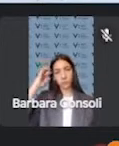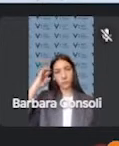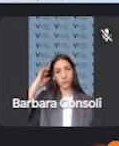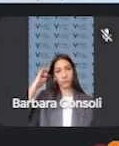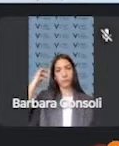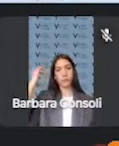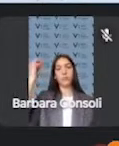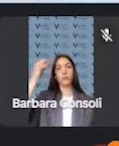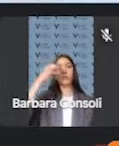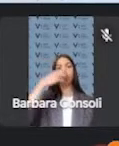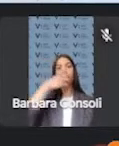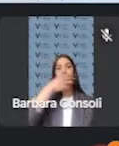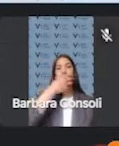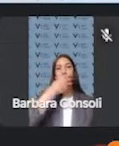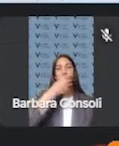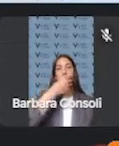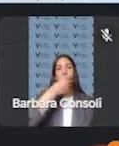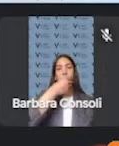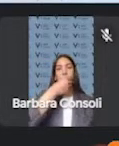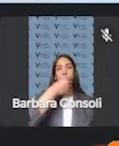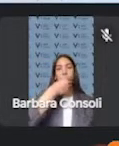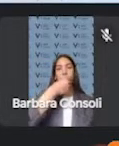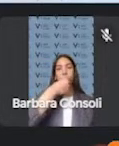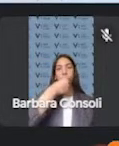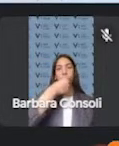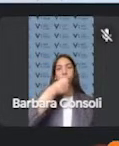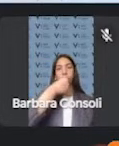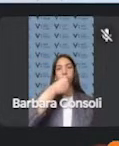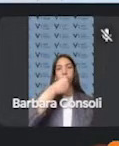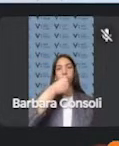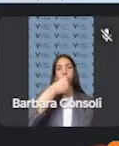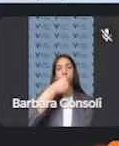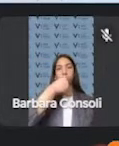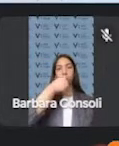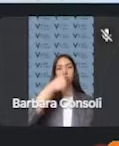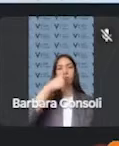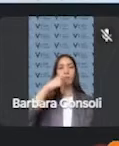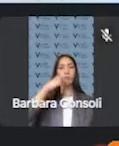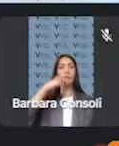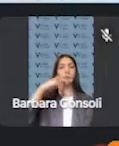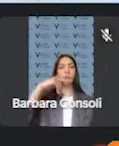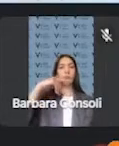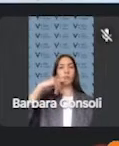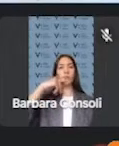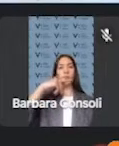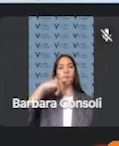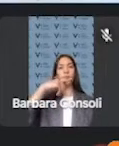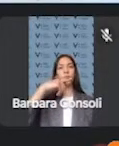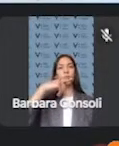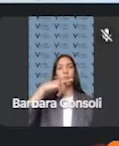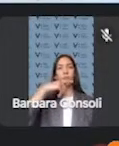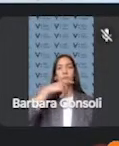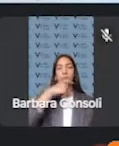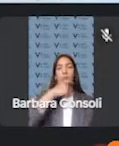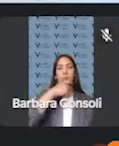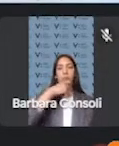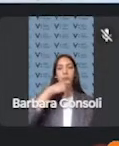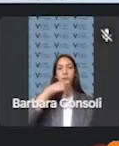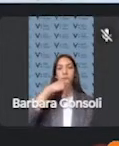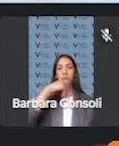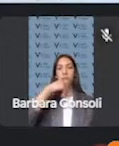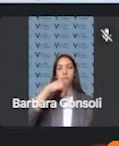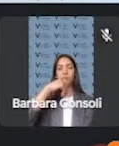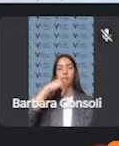ha degli accordi di partnership e presso le quali potrete andare a fare appunto